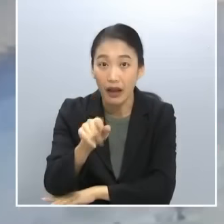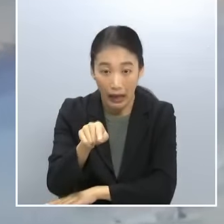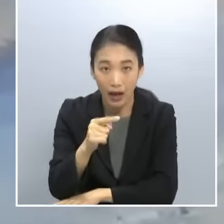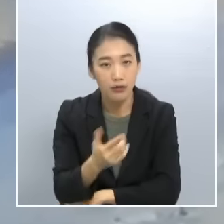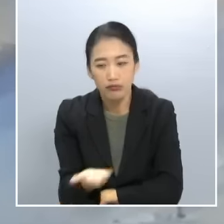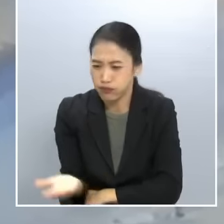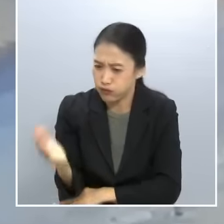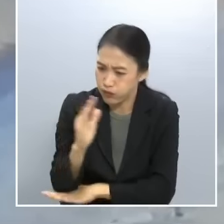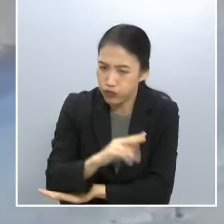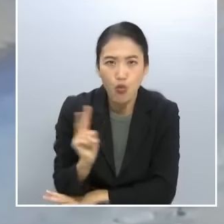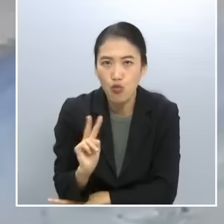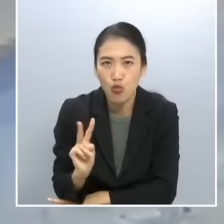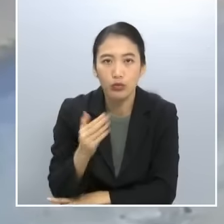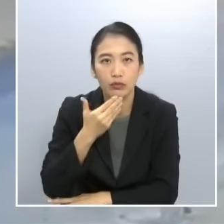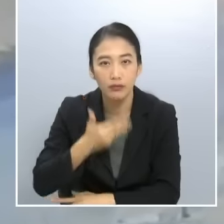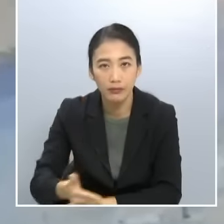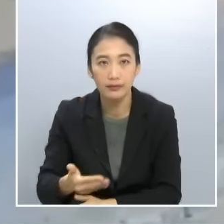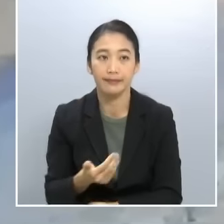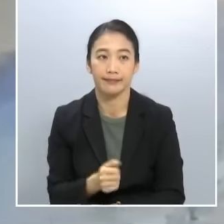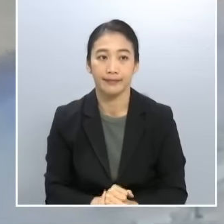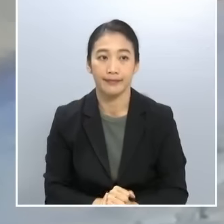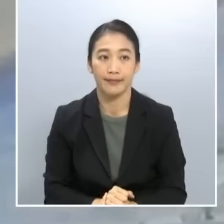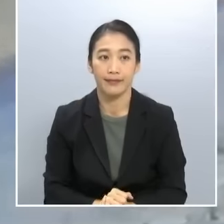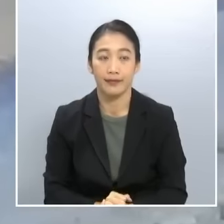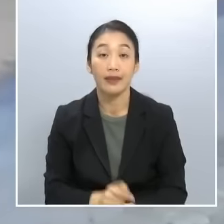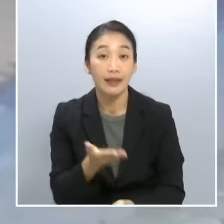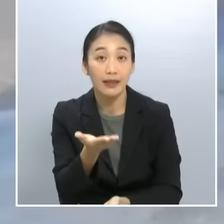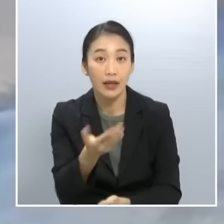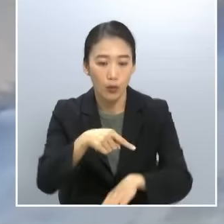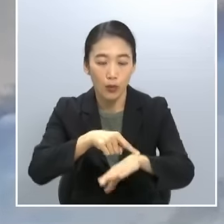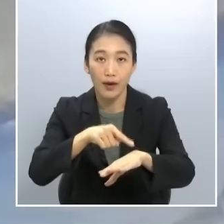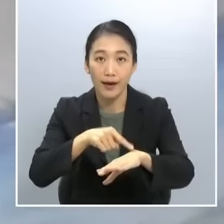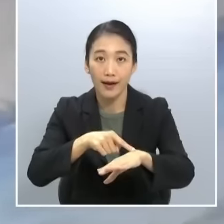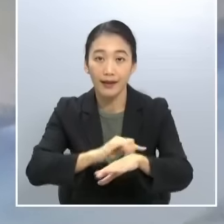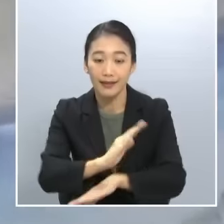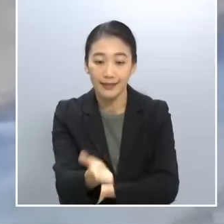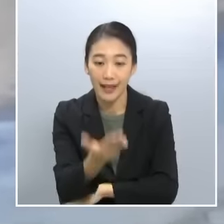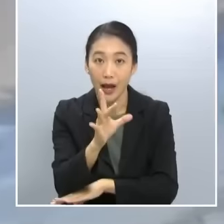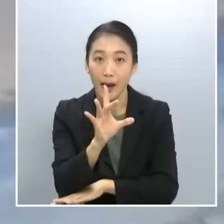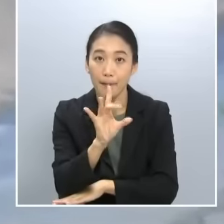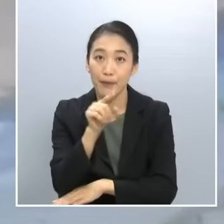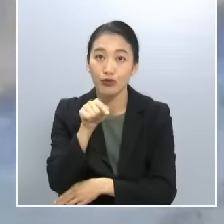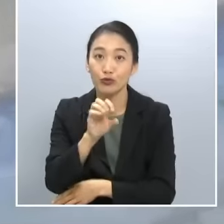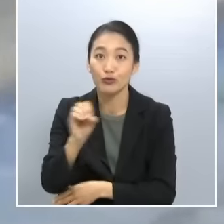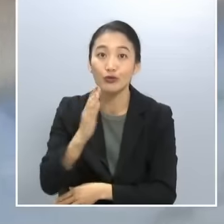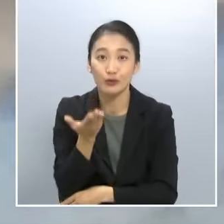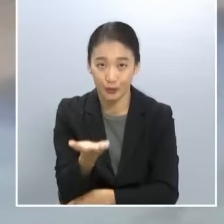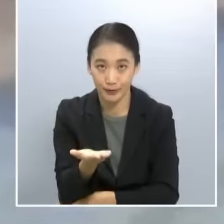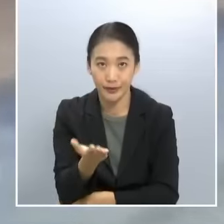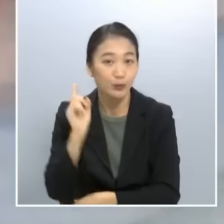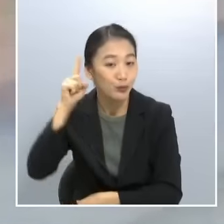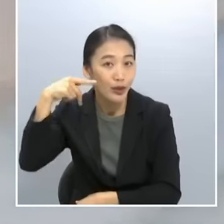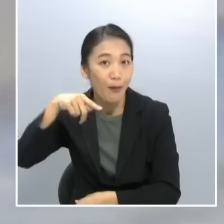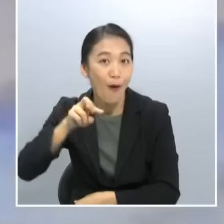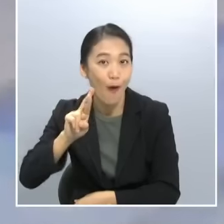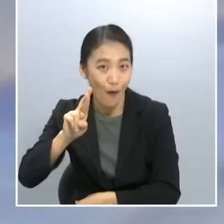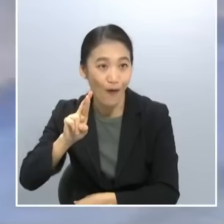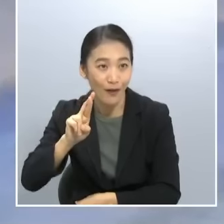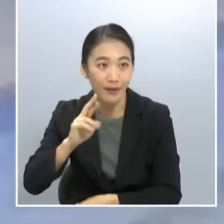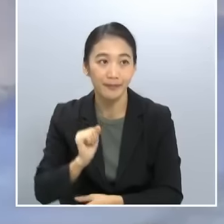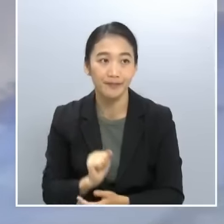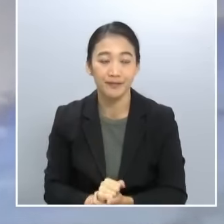นะนี่ครับเป็นภาพจากพวงจรปิดตอน 8:00นนี่นะฮะพรจ๋าพรนะครับนี่นะพรจ๋าพรมา